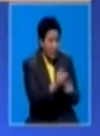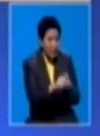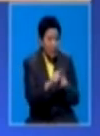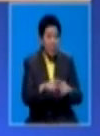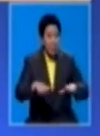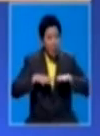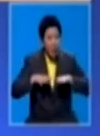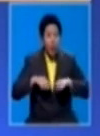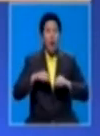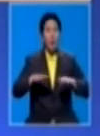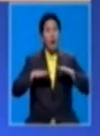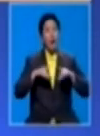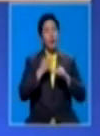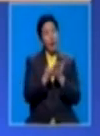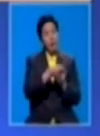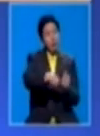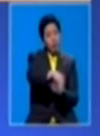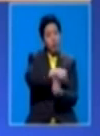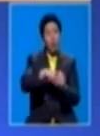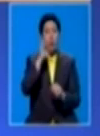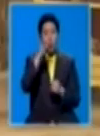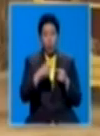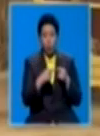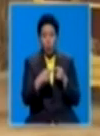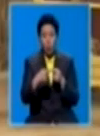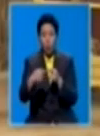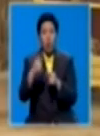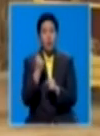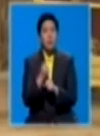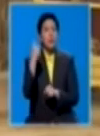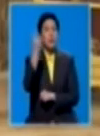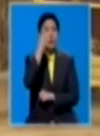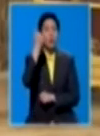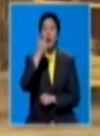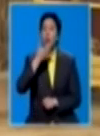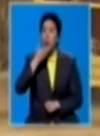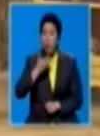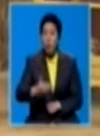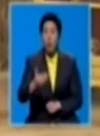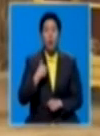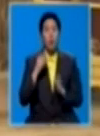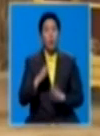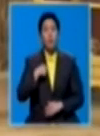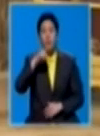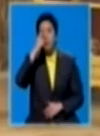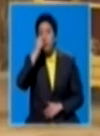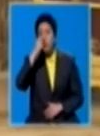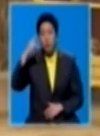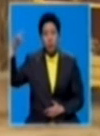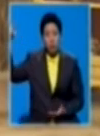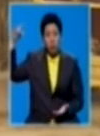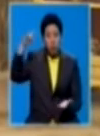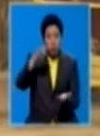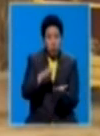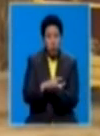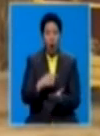แวะพักสิ่งเหล่านี้สามารถจะพัฒนาต่อยอดเป็นเส้นทางการท่องเที่ยวที่ยั่งยืนเพื่อจะดึงดูดนักท่องเที่ยวทั้งชาวไท